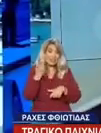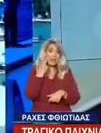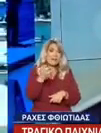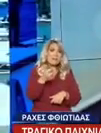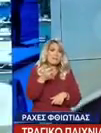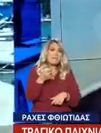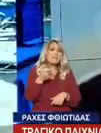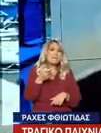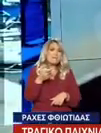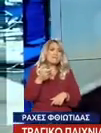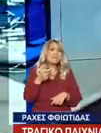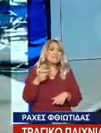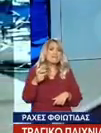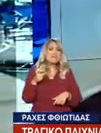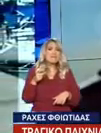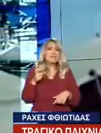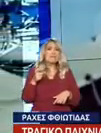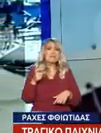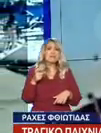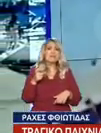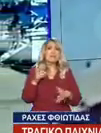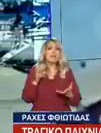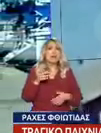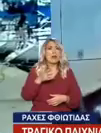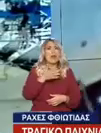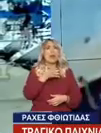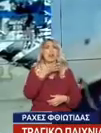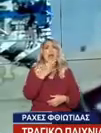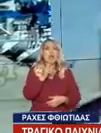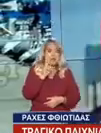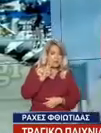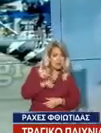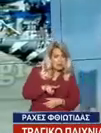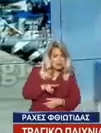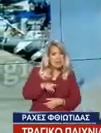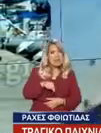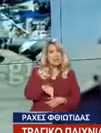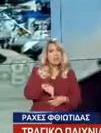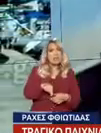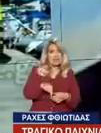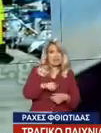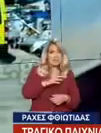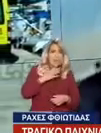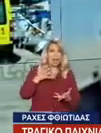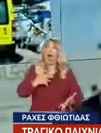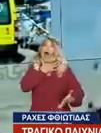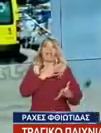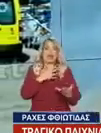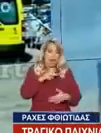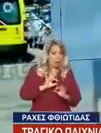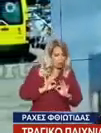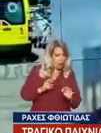μοιάζει σαν να μην αντιλαμβάνεται επίγοντα χαρακτήρα. Ίσως η γυναίκα του είπε ναι, είμαι καλά, αλλά θέλω βοήθεια.